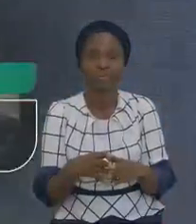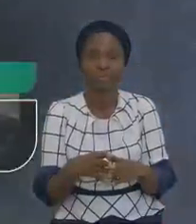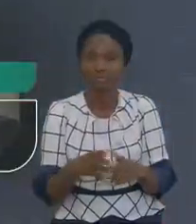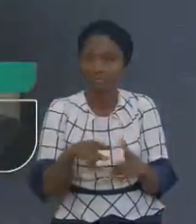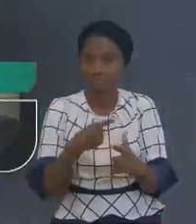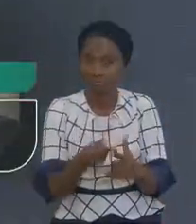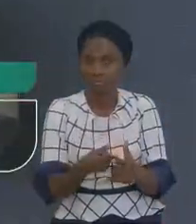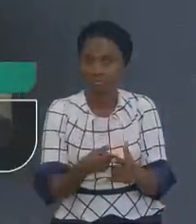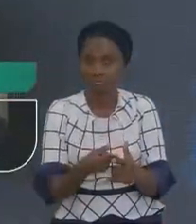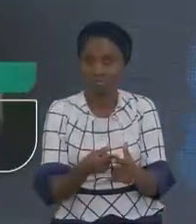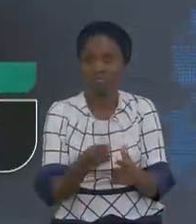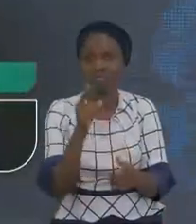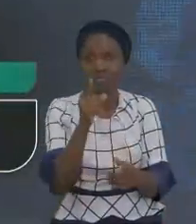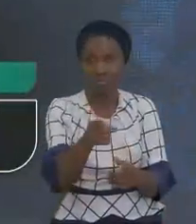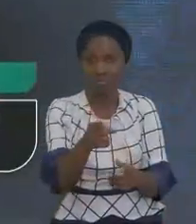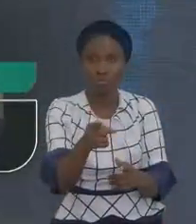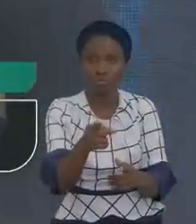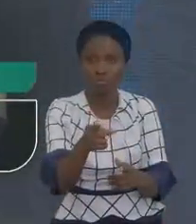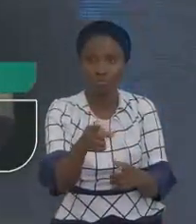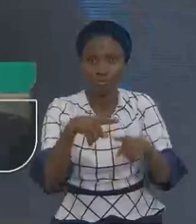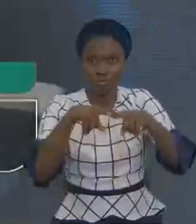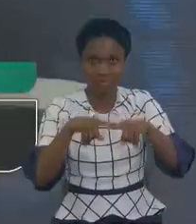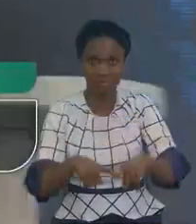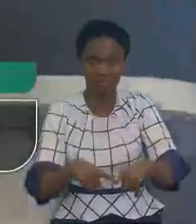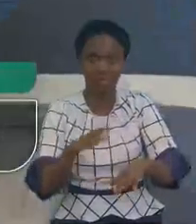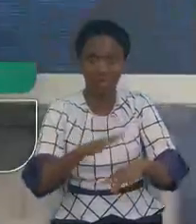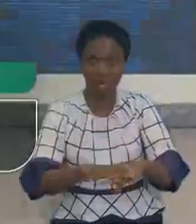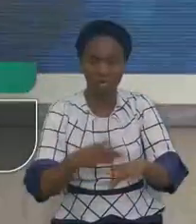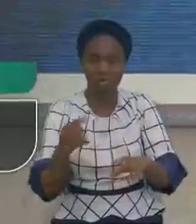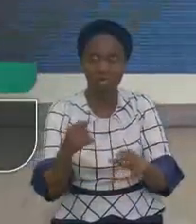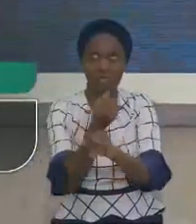Et tu dois t'appuyer sur le sauveur des pécheurs.